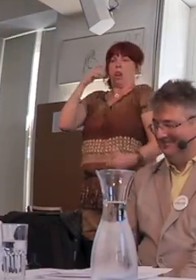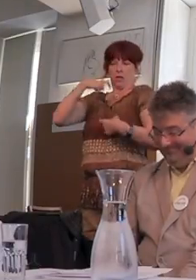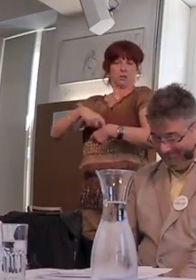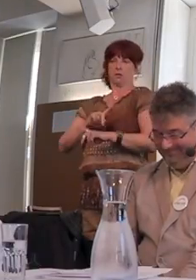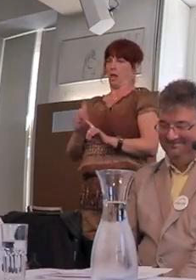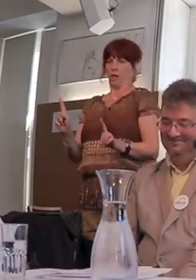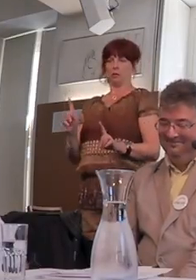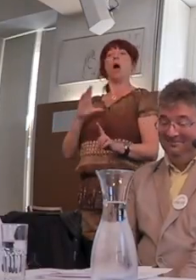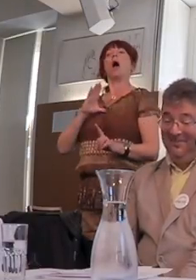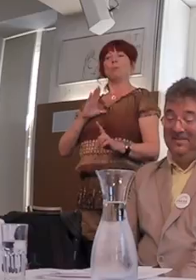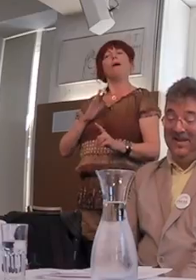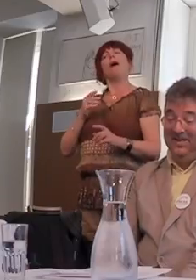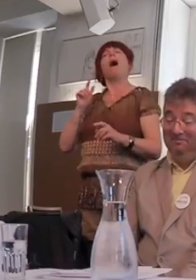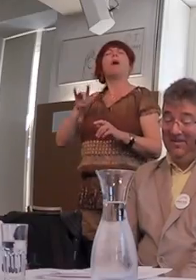dich.